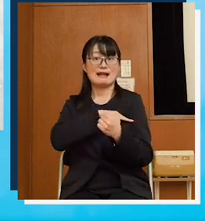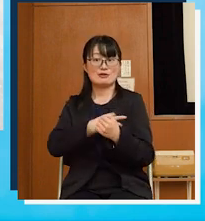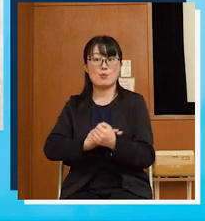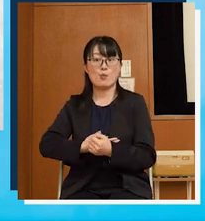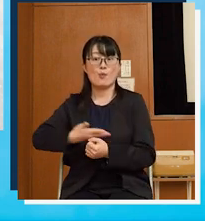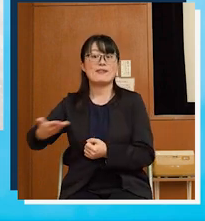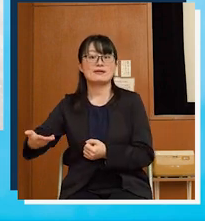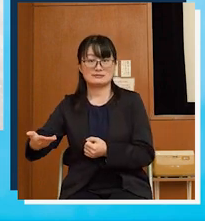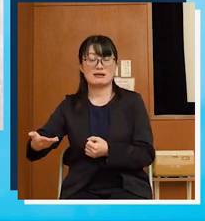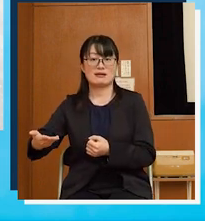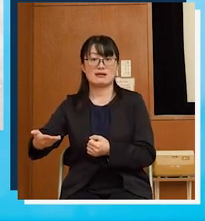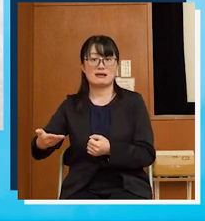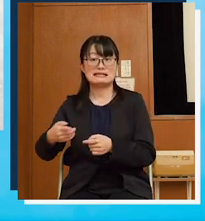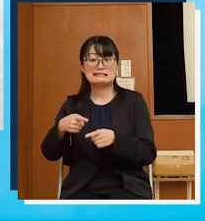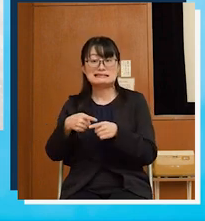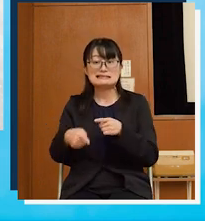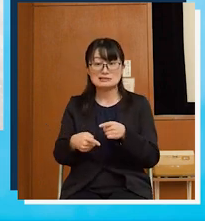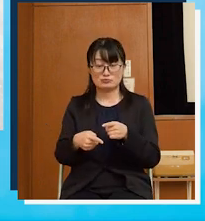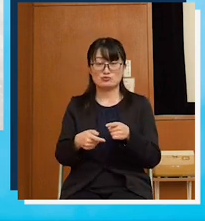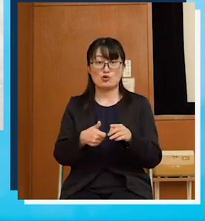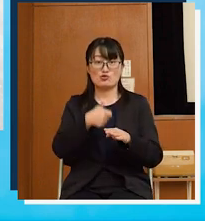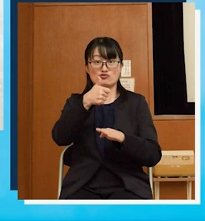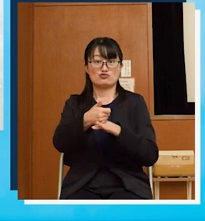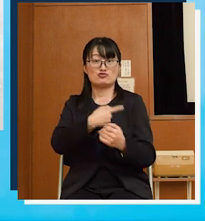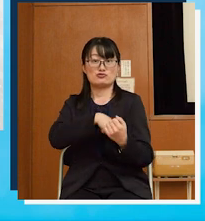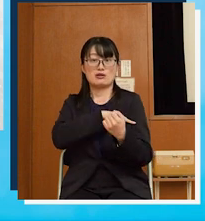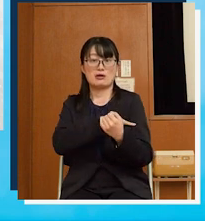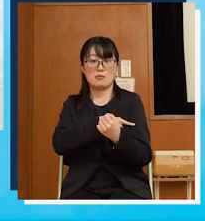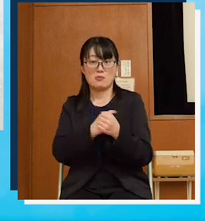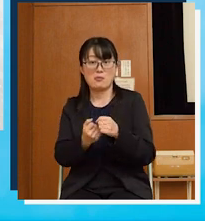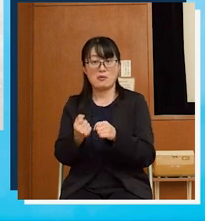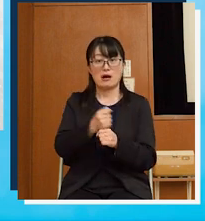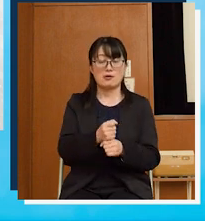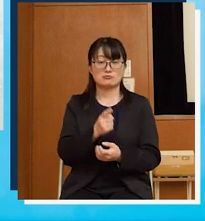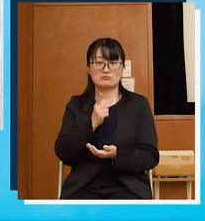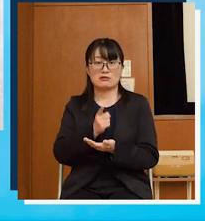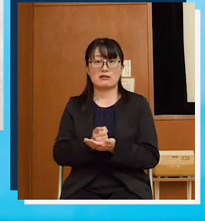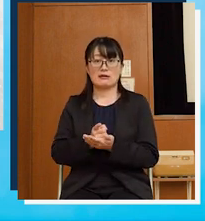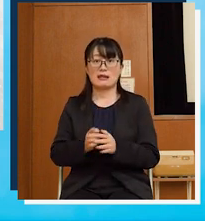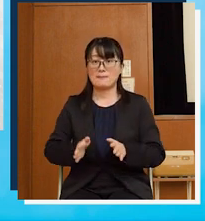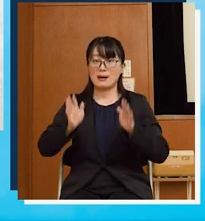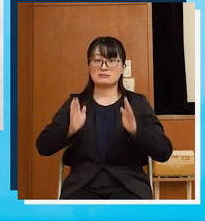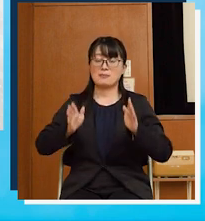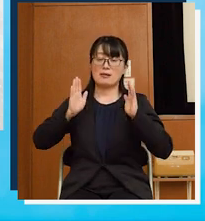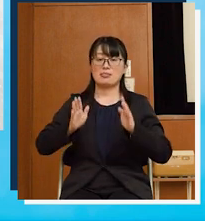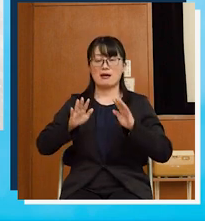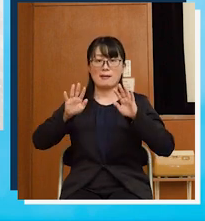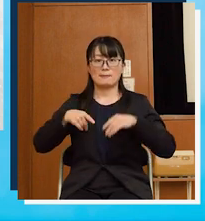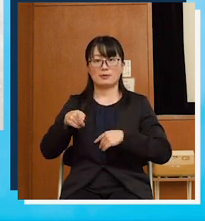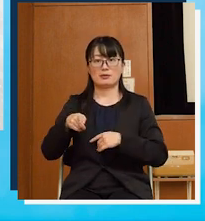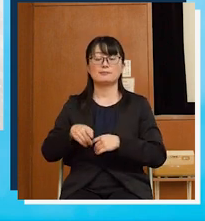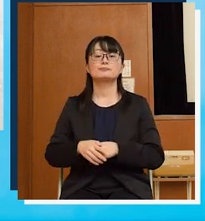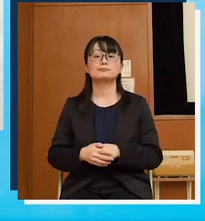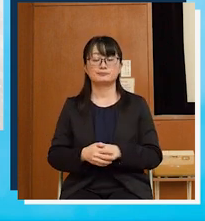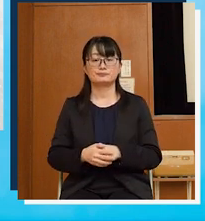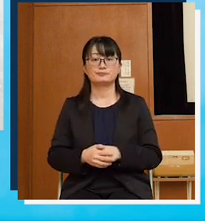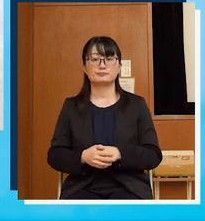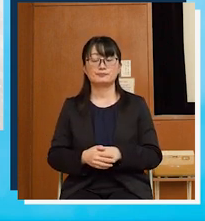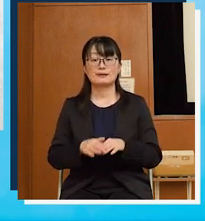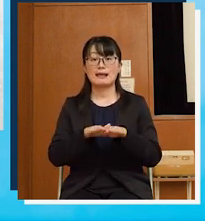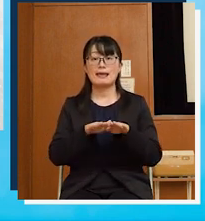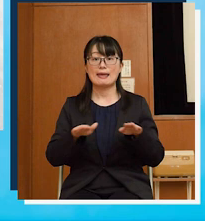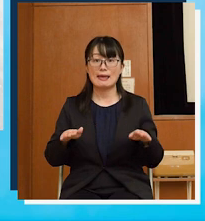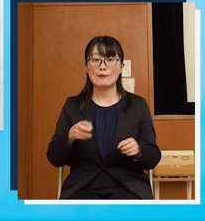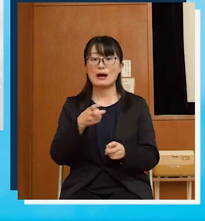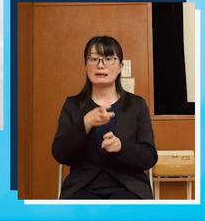本の一部の主権を回復したしきなかったってわけですでところがそういう中で先ほども言ったように平和憲法を